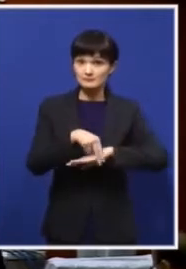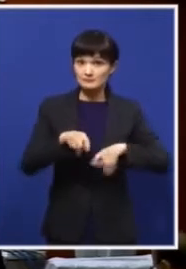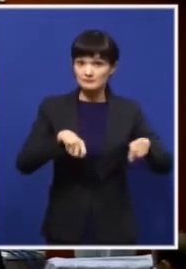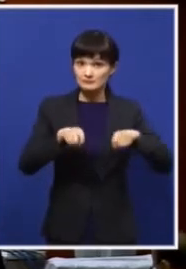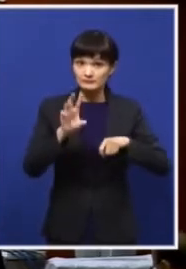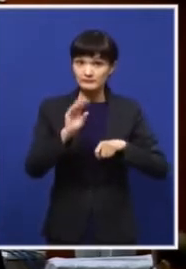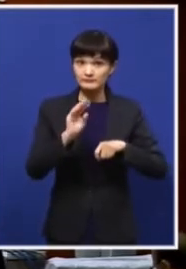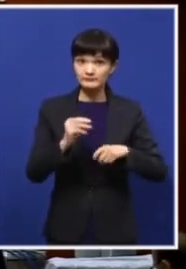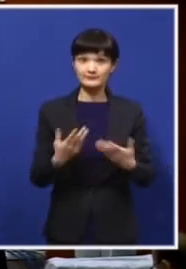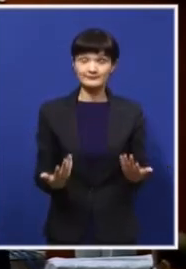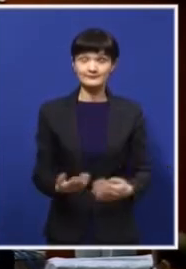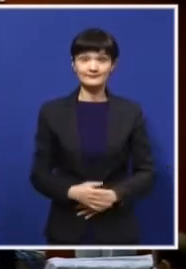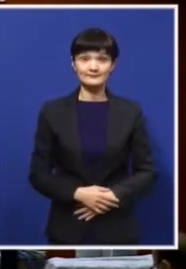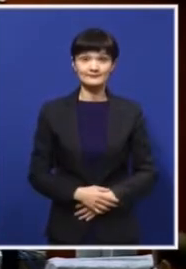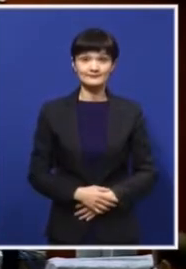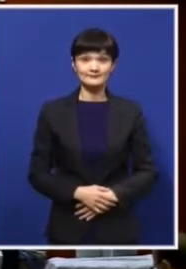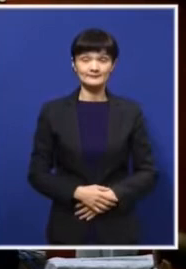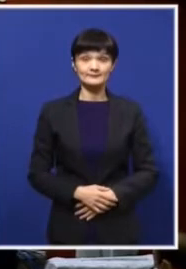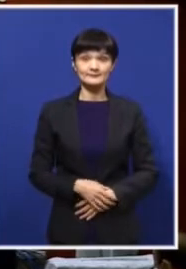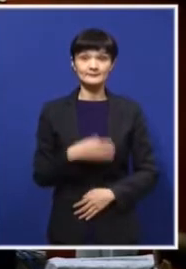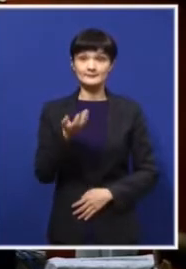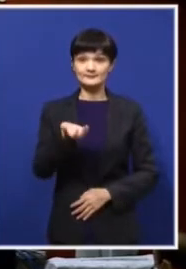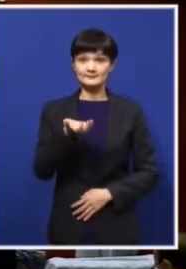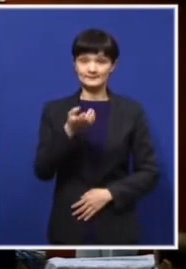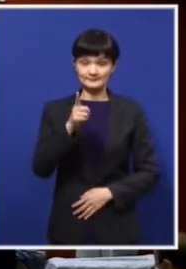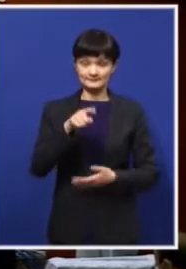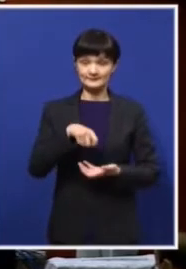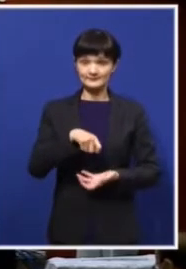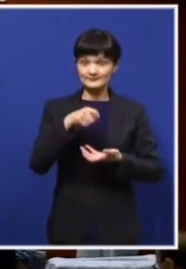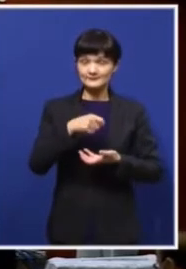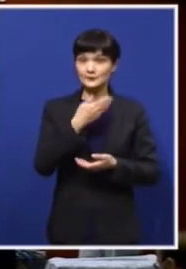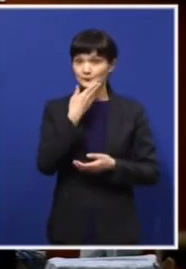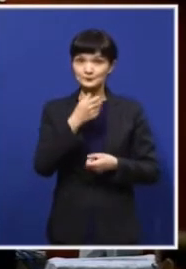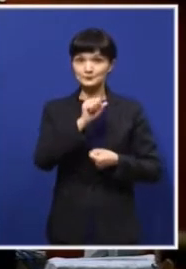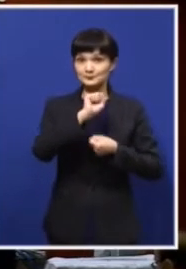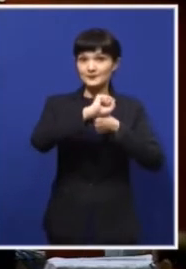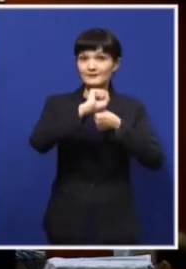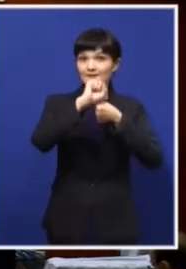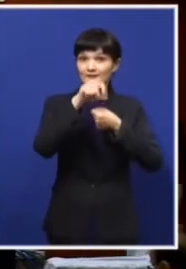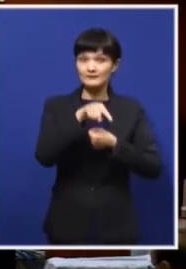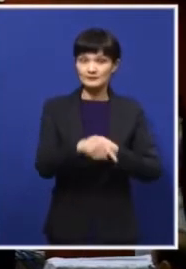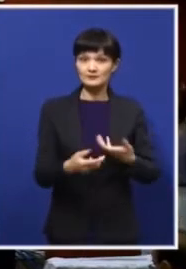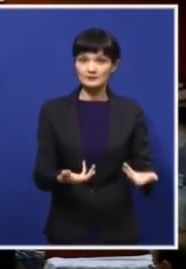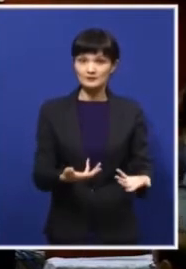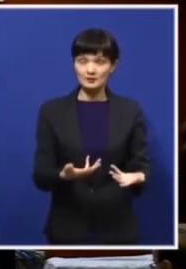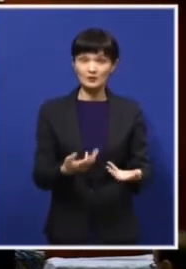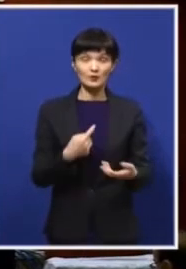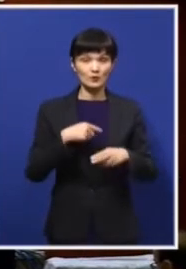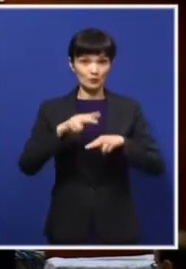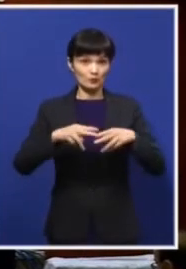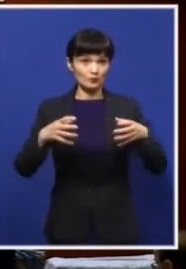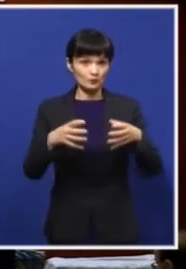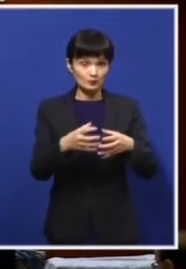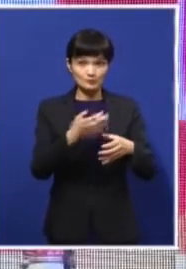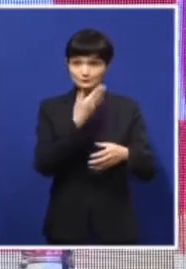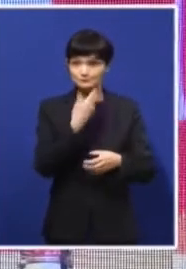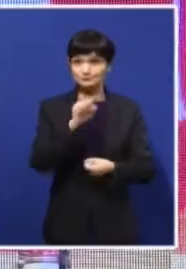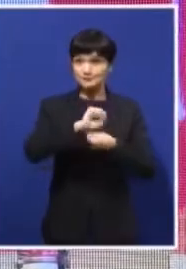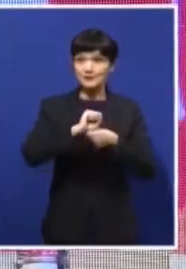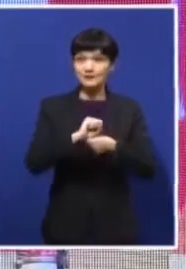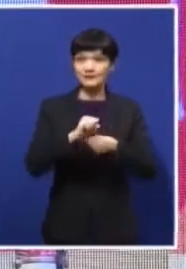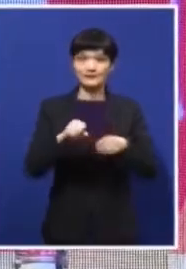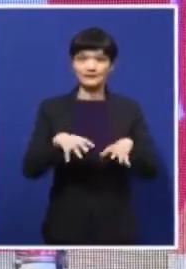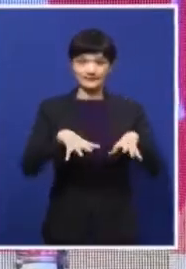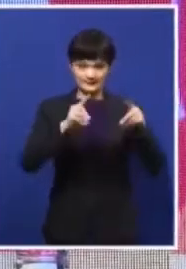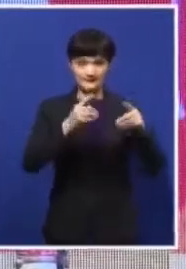行政委，我想刚才提到的就是加码，我想我们看到的共同加码确实是从数位绑定